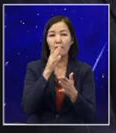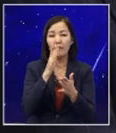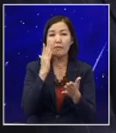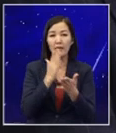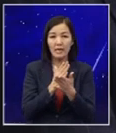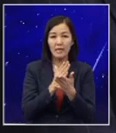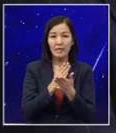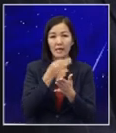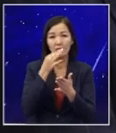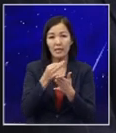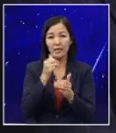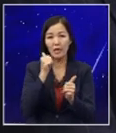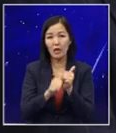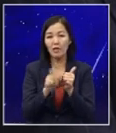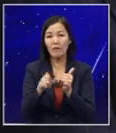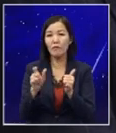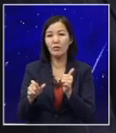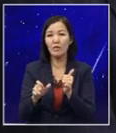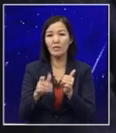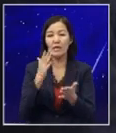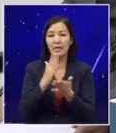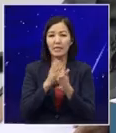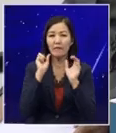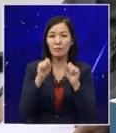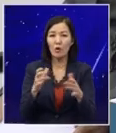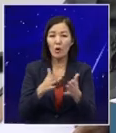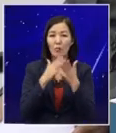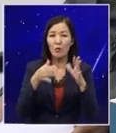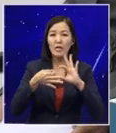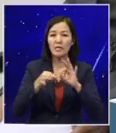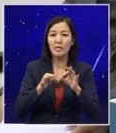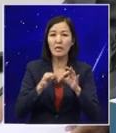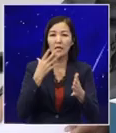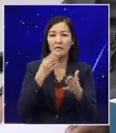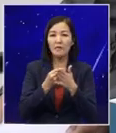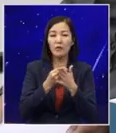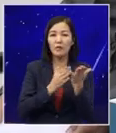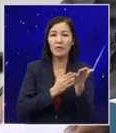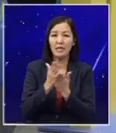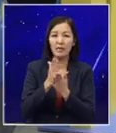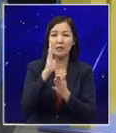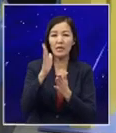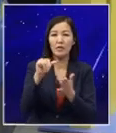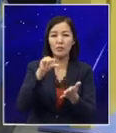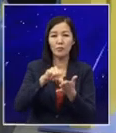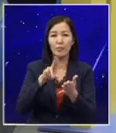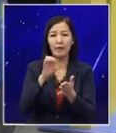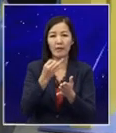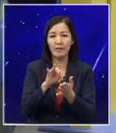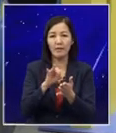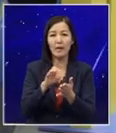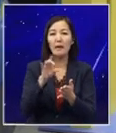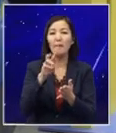еще есть, а соответственно у каждого участника дебатов есть возможность более детально проработать свою стратегию по дальнейшему участию в